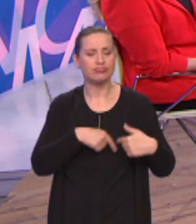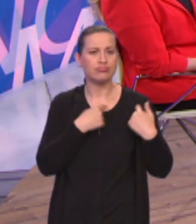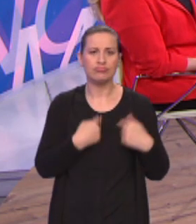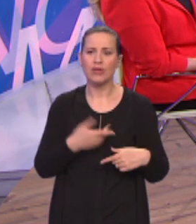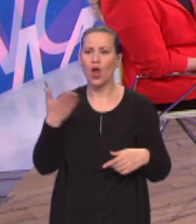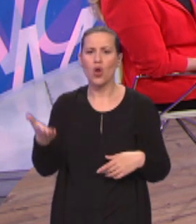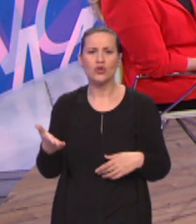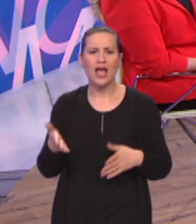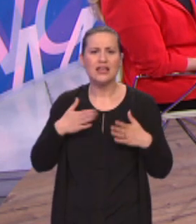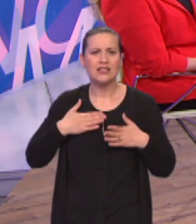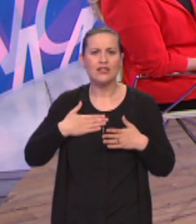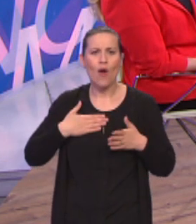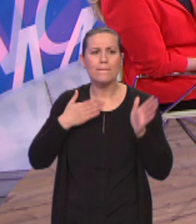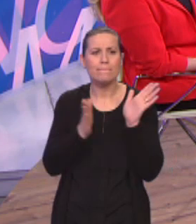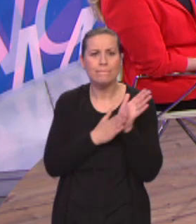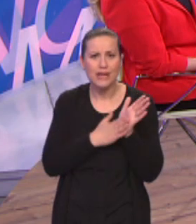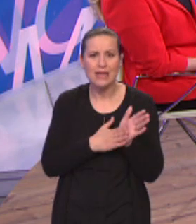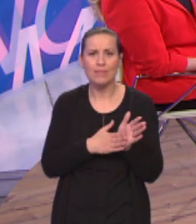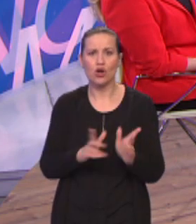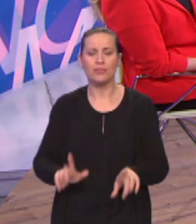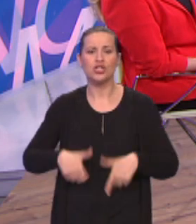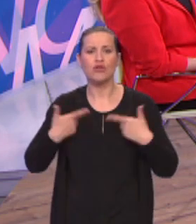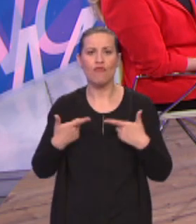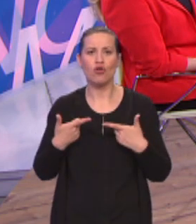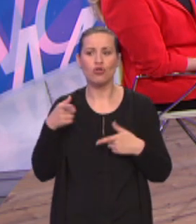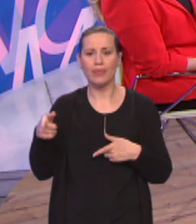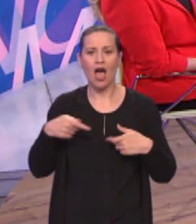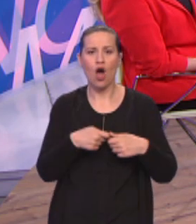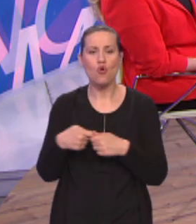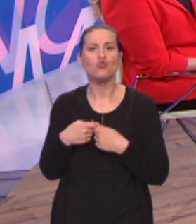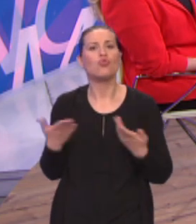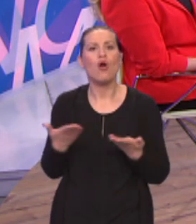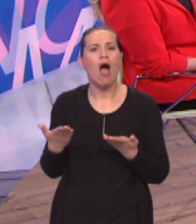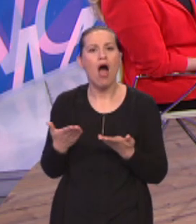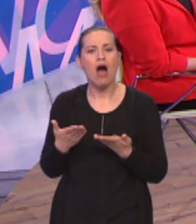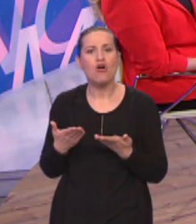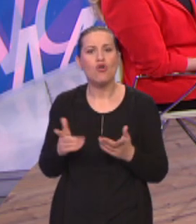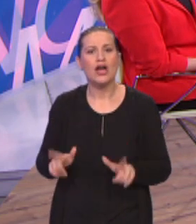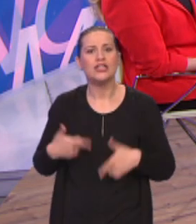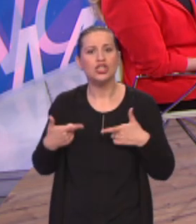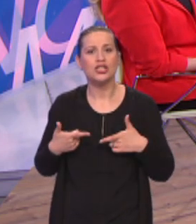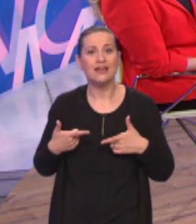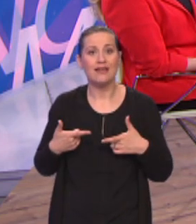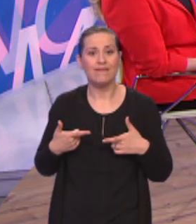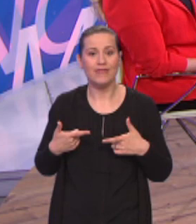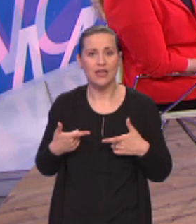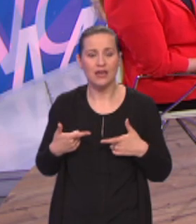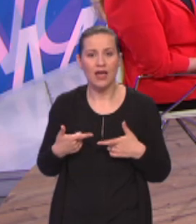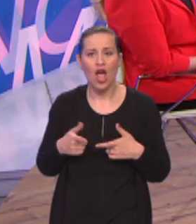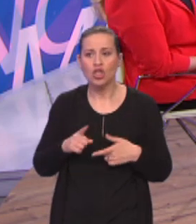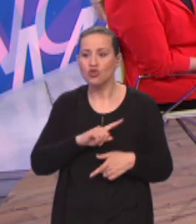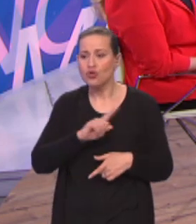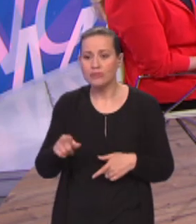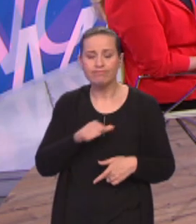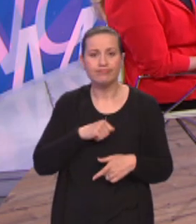svojim vjerodostojnim primjerem i življenjem te udruge koja je zapravo živi organizam, poštovani i dragi gledatelji. To nisu